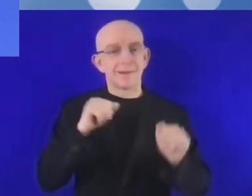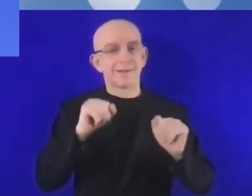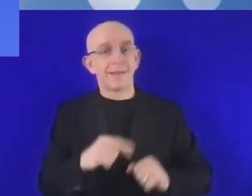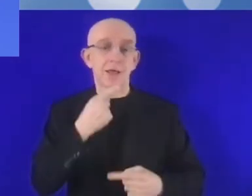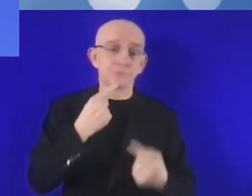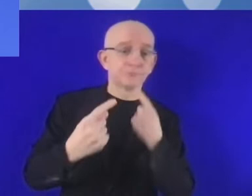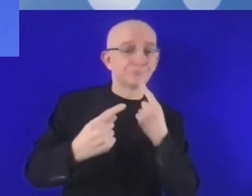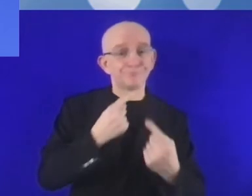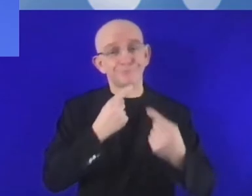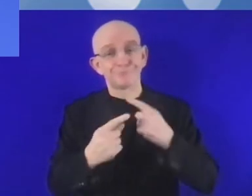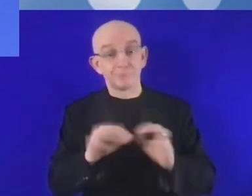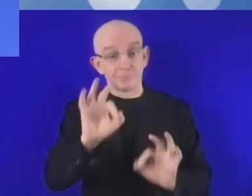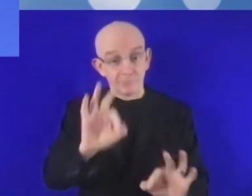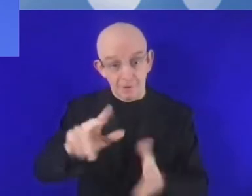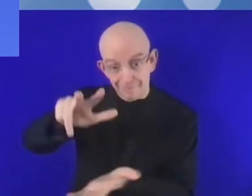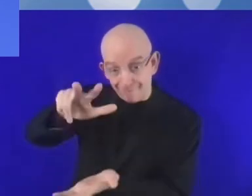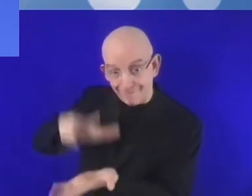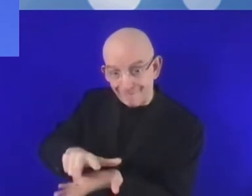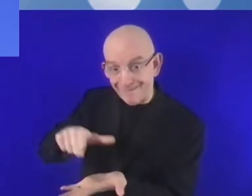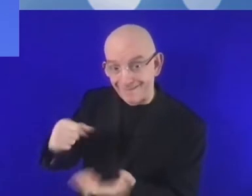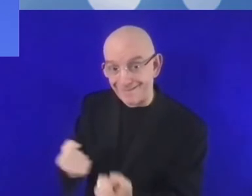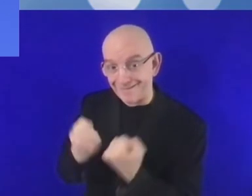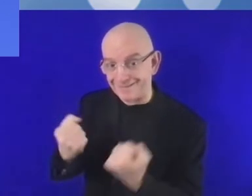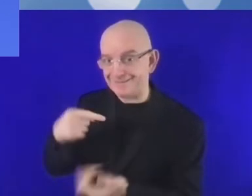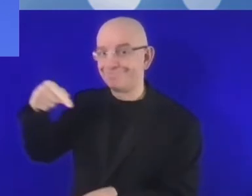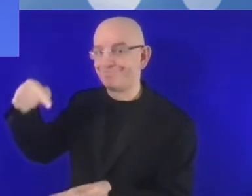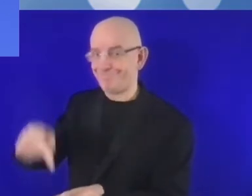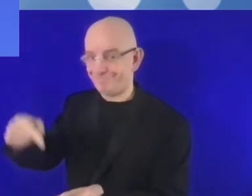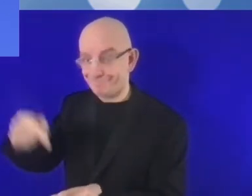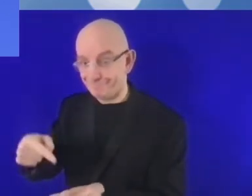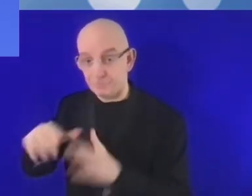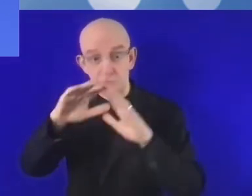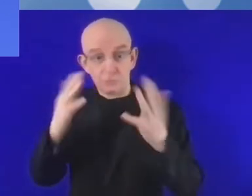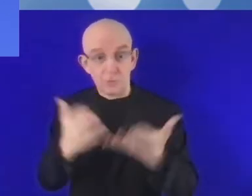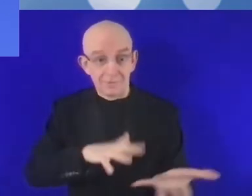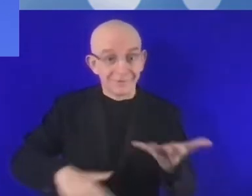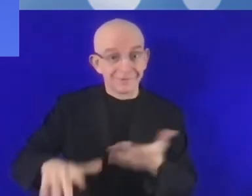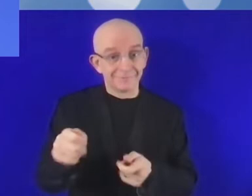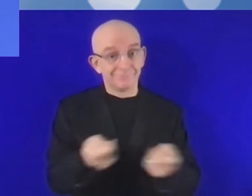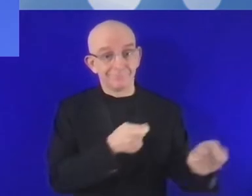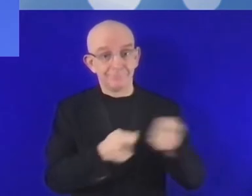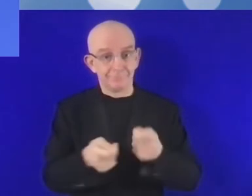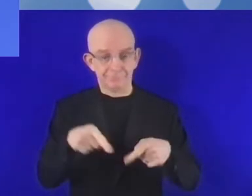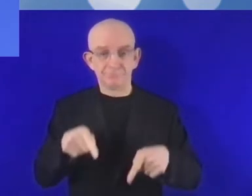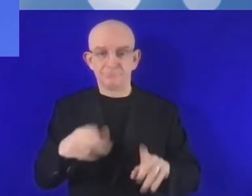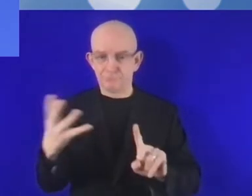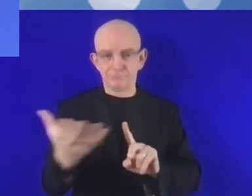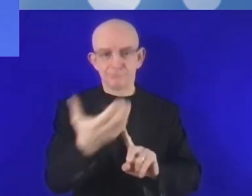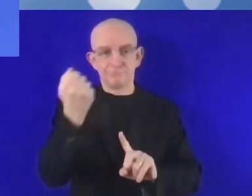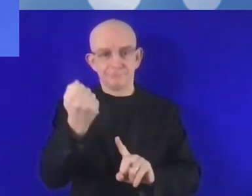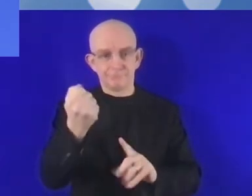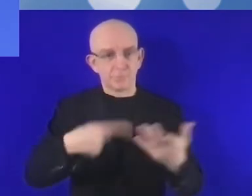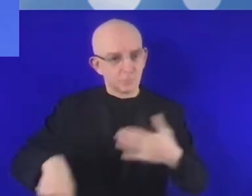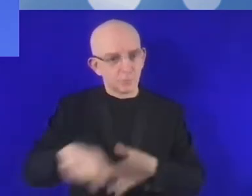المساهمة في وضع هذه الرؤية الجديدة للعالم ما بعد الجائحة. من السهل طبعا أن نقول ذلك